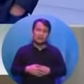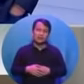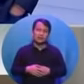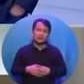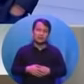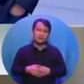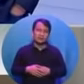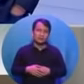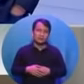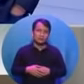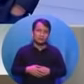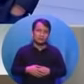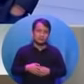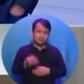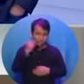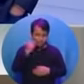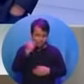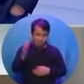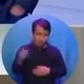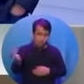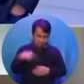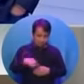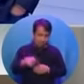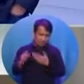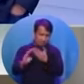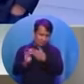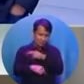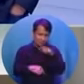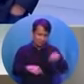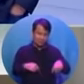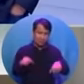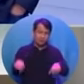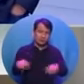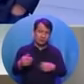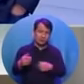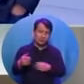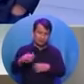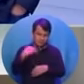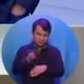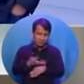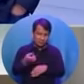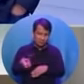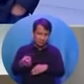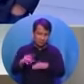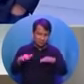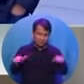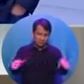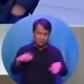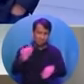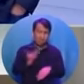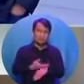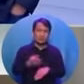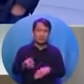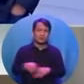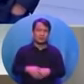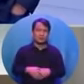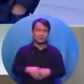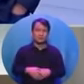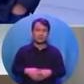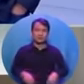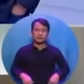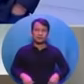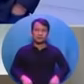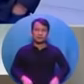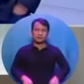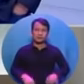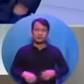Kung nasan ka man na yan, oh, umuwi ka na lang. Walang alam sa anak natin. Sasagutin ni Anthony. Kunyari ako si